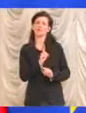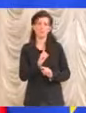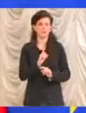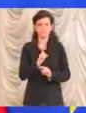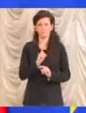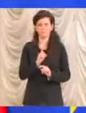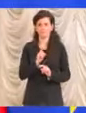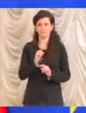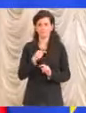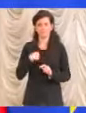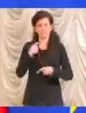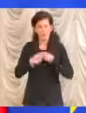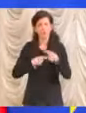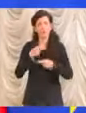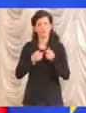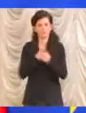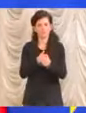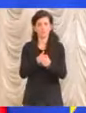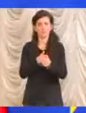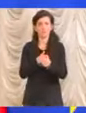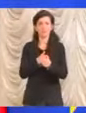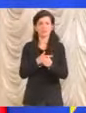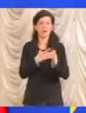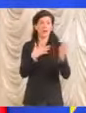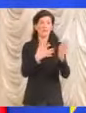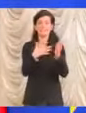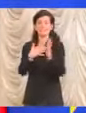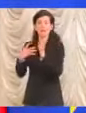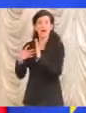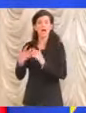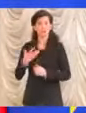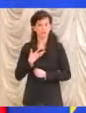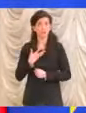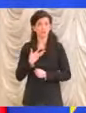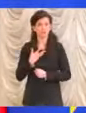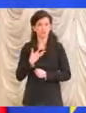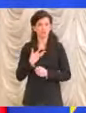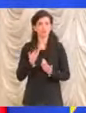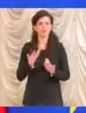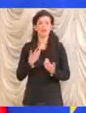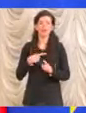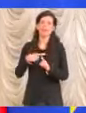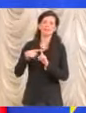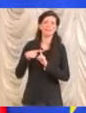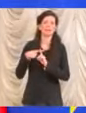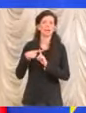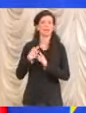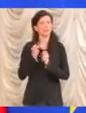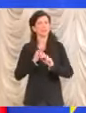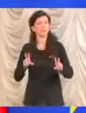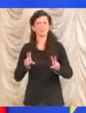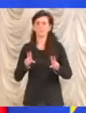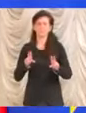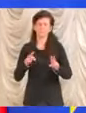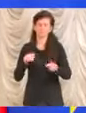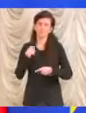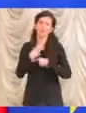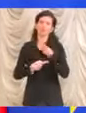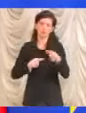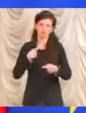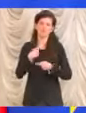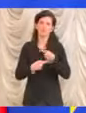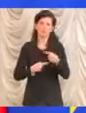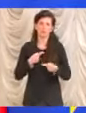di poter alleviare i disagi ed i risparmiarvi sacrifici a cui si è sottoposti detto